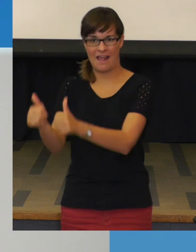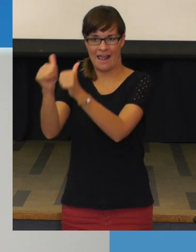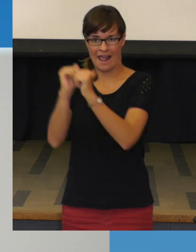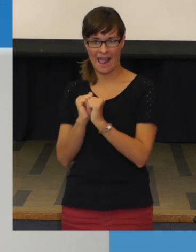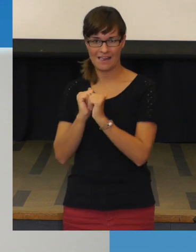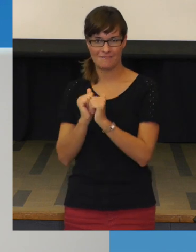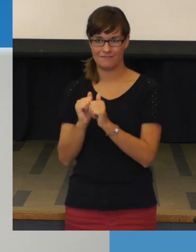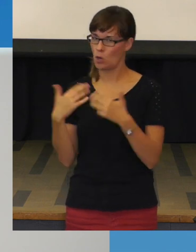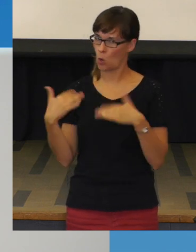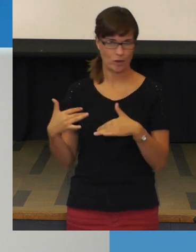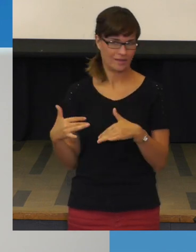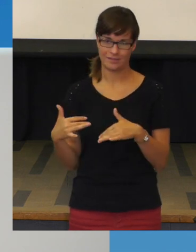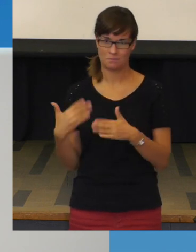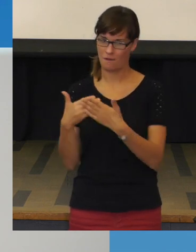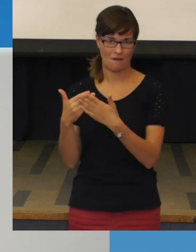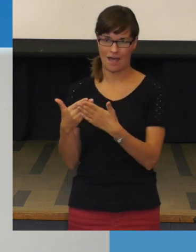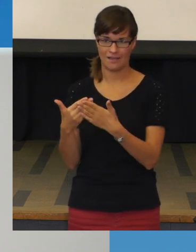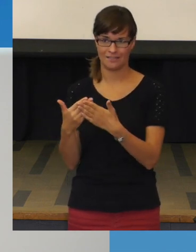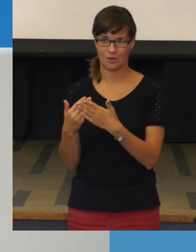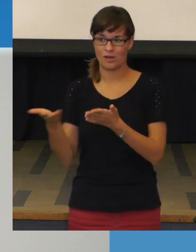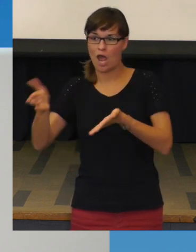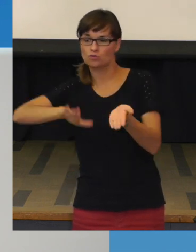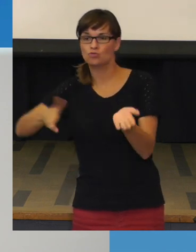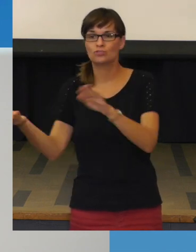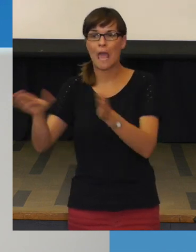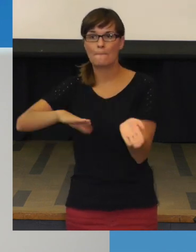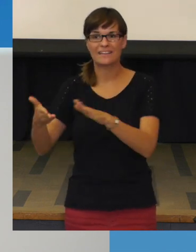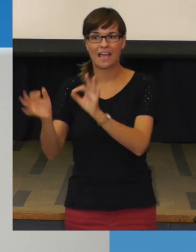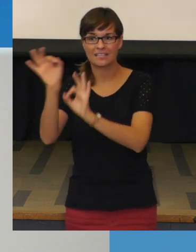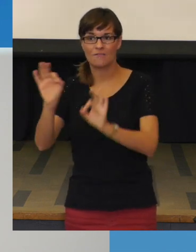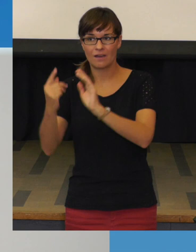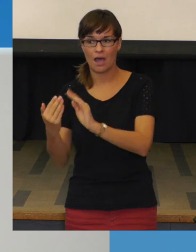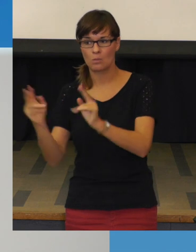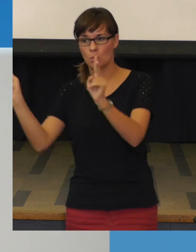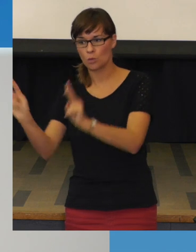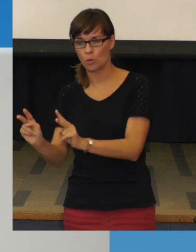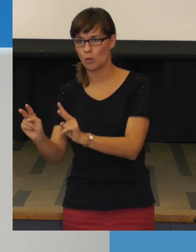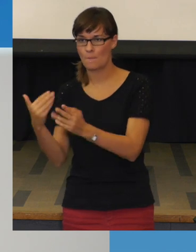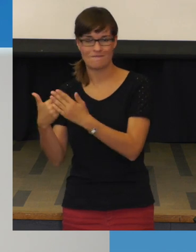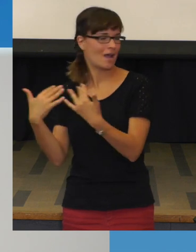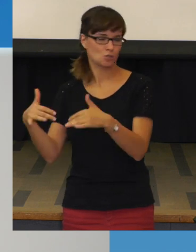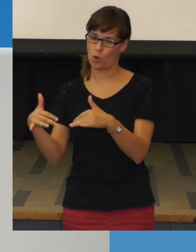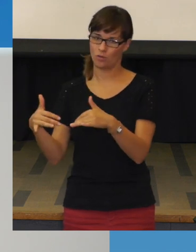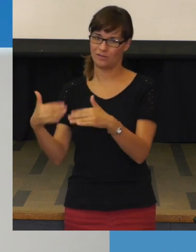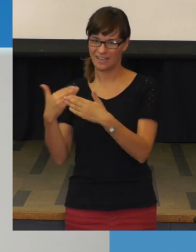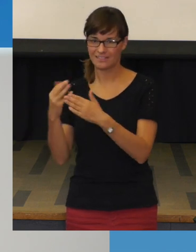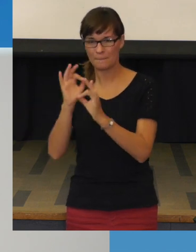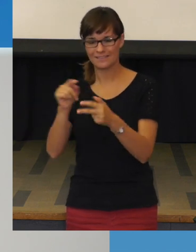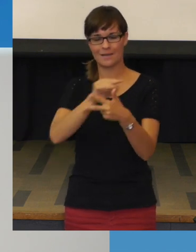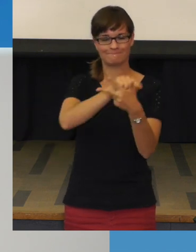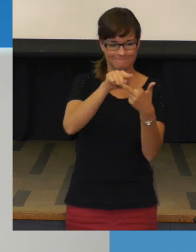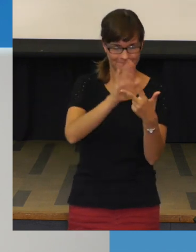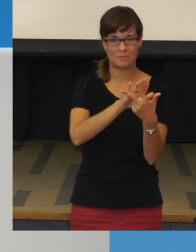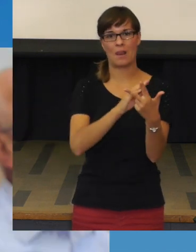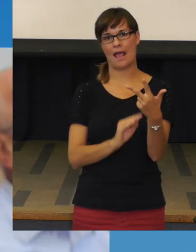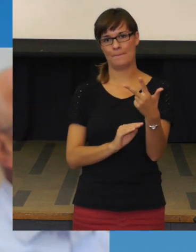eine Sterblichkeitsreduktion erweisen, würde ich definitiv eine ganz konsequente Therapie mit den bewiesenen Methoden durchführen, ehe